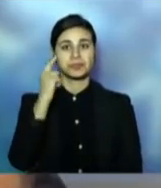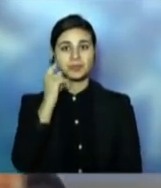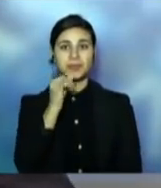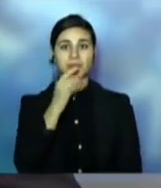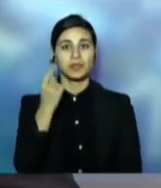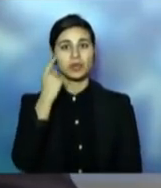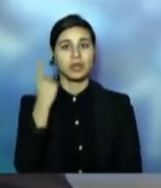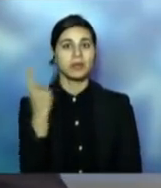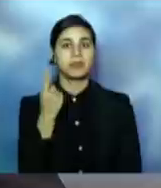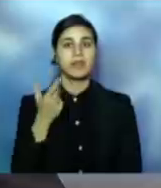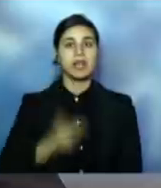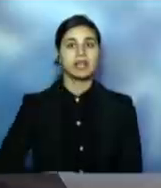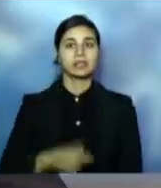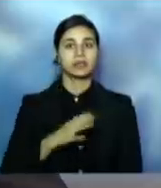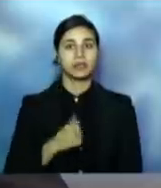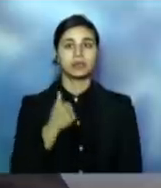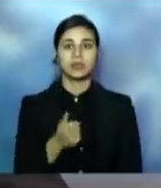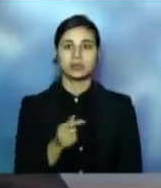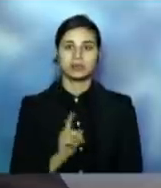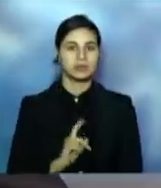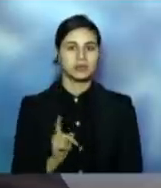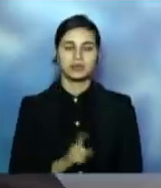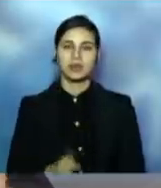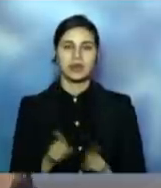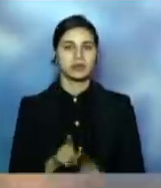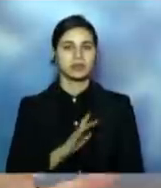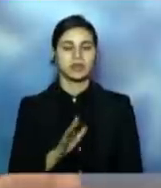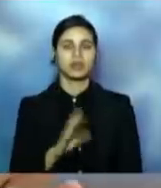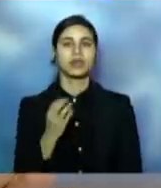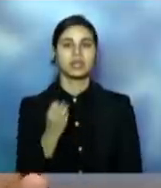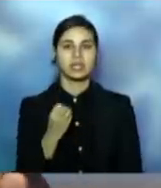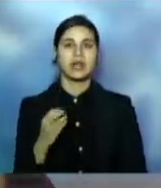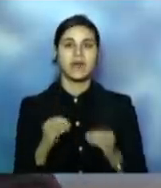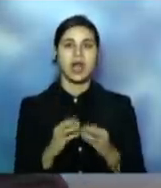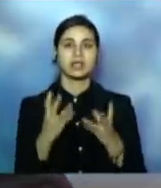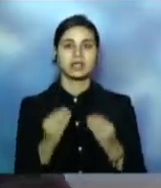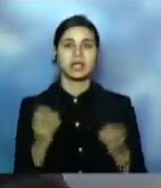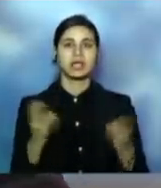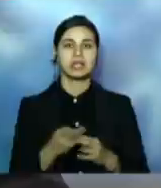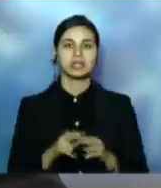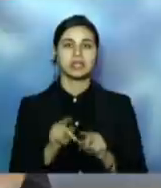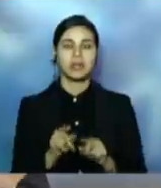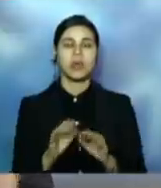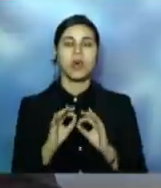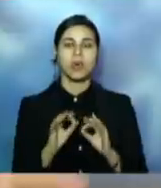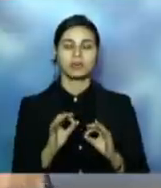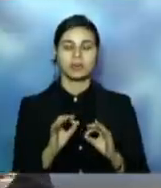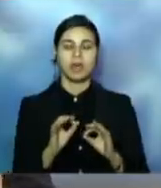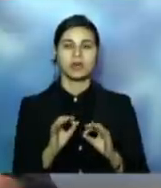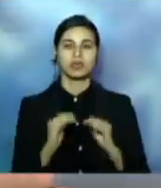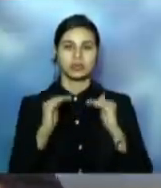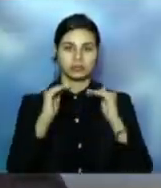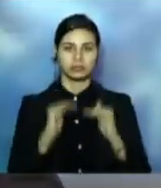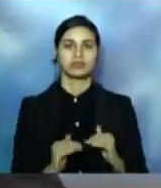რომ პირველივე ინექცია იყო შედეგიანი. არ იყო ეს ასე და კიდევ 10 დღე დაჭირდა იმ ოპტიმალური